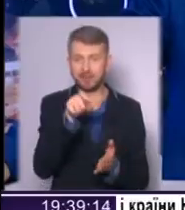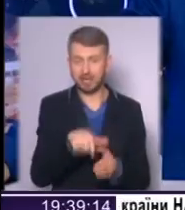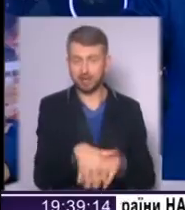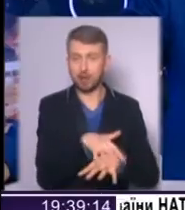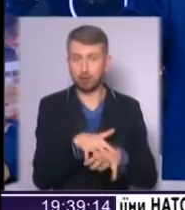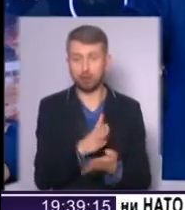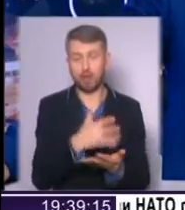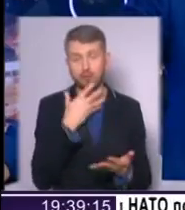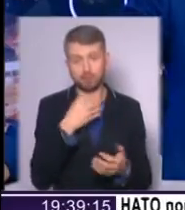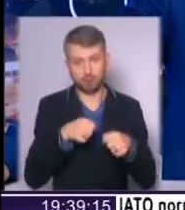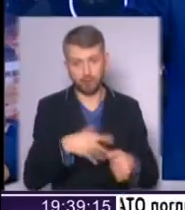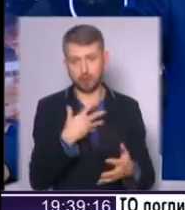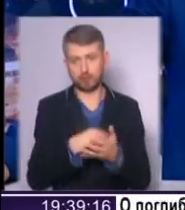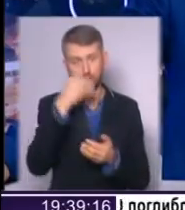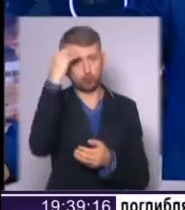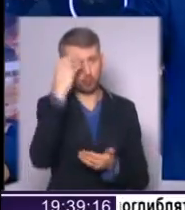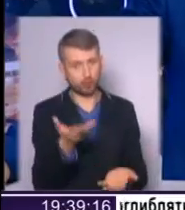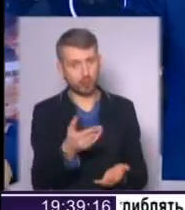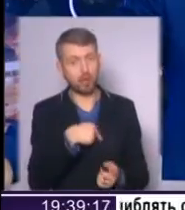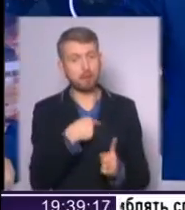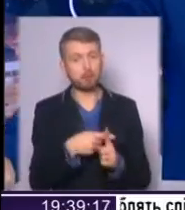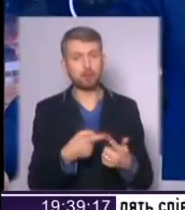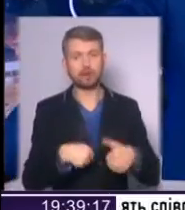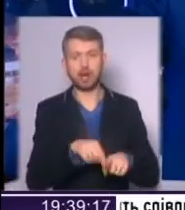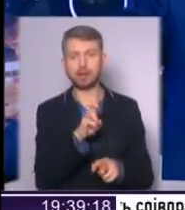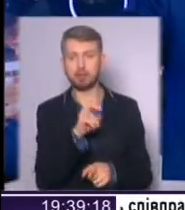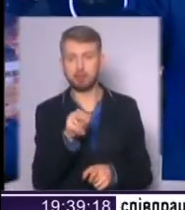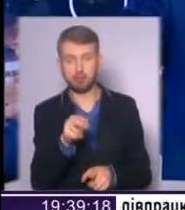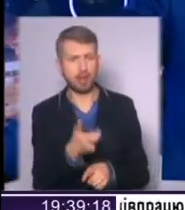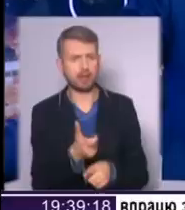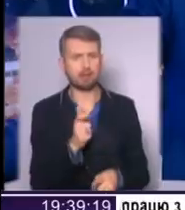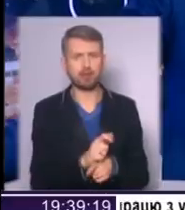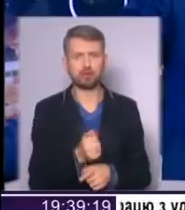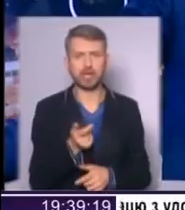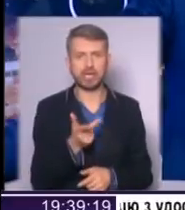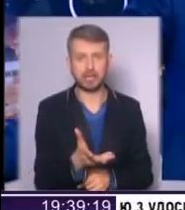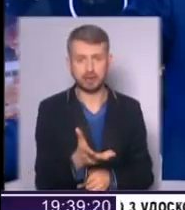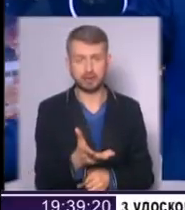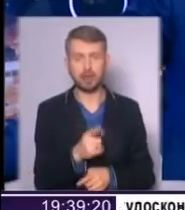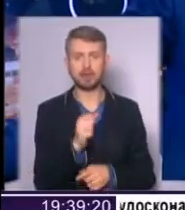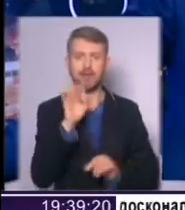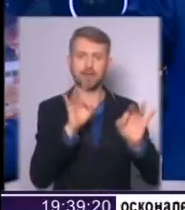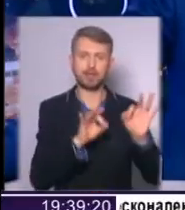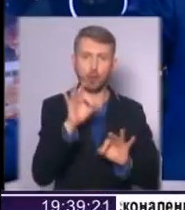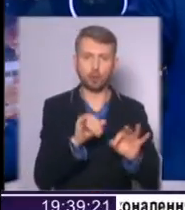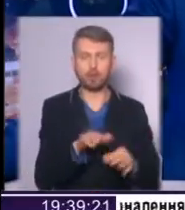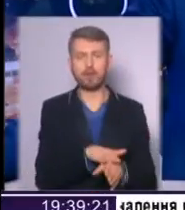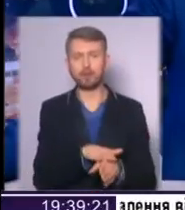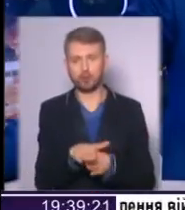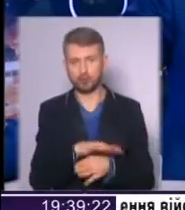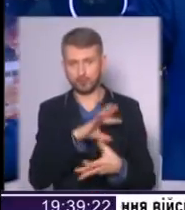свою власну думку. Окрім того, фракції «Блок Петра Порошенка» найбільша кількість, як за відсотком, так і в абсолютному